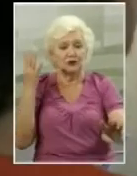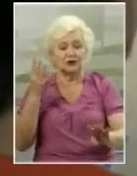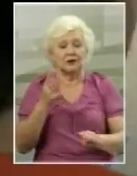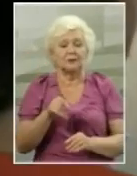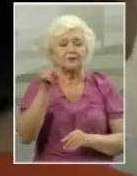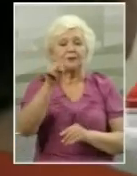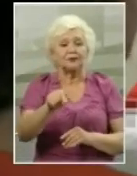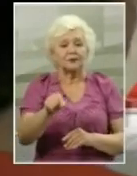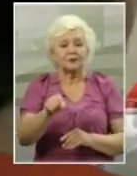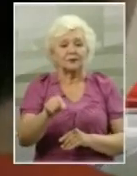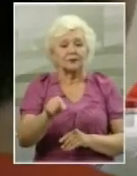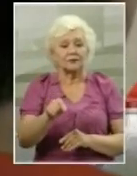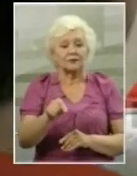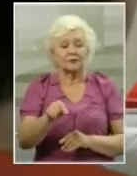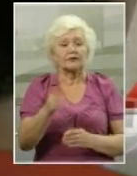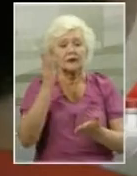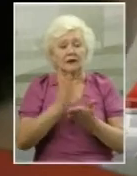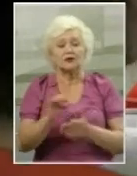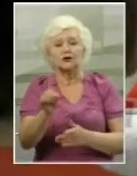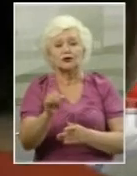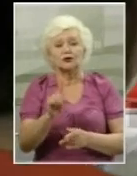Дитина повинна бути